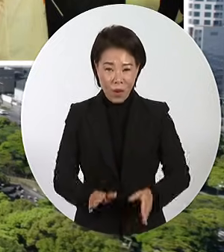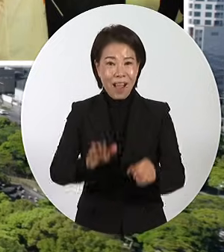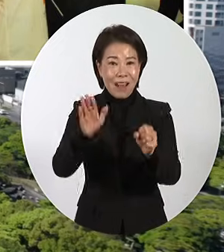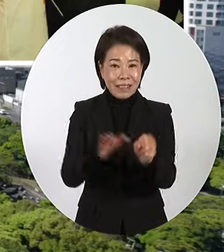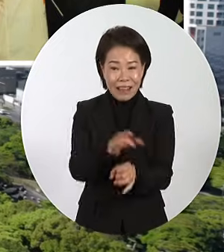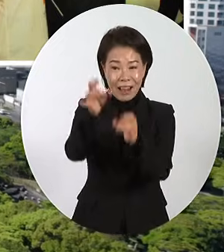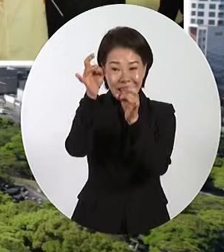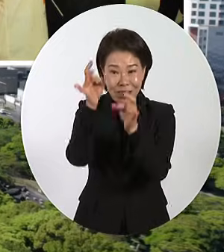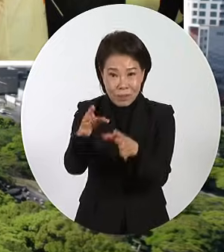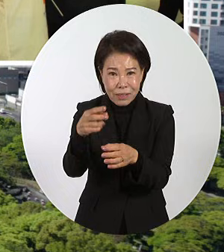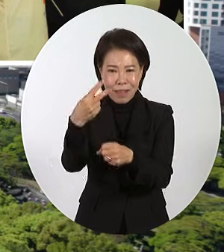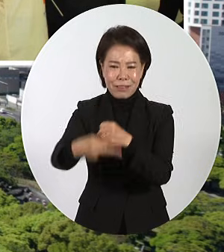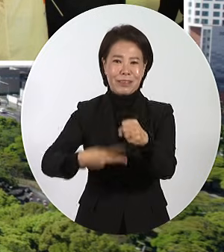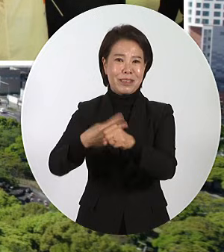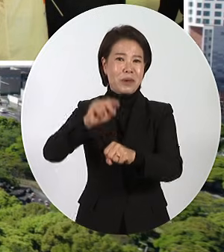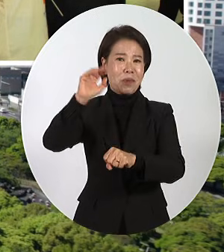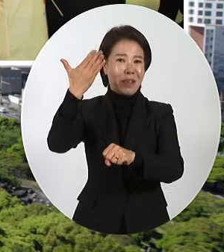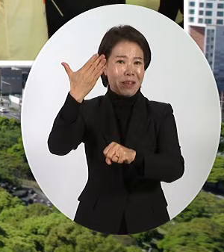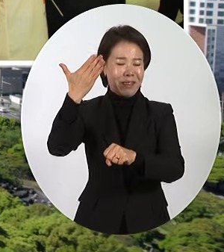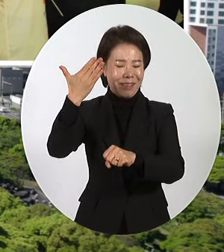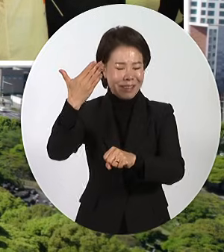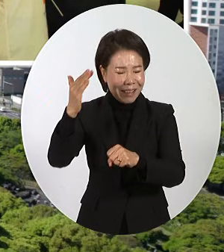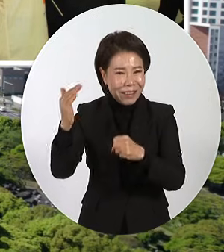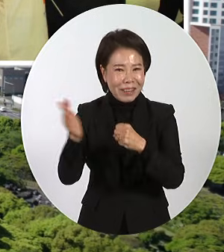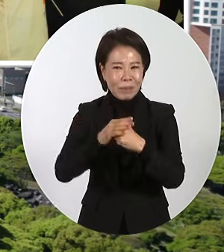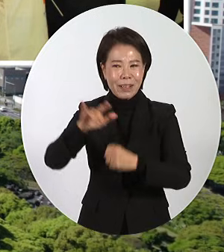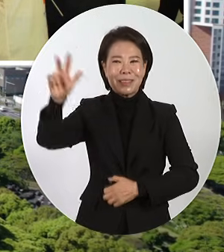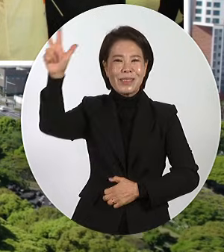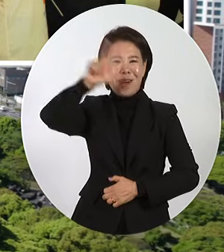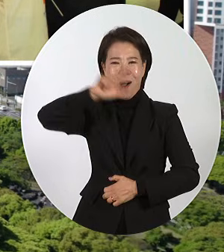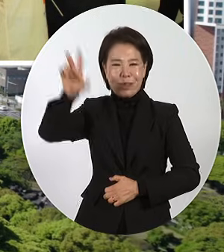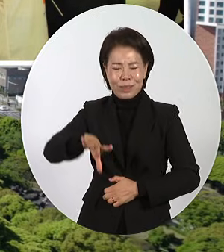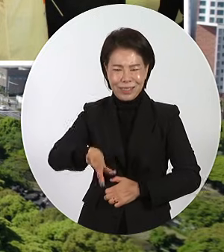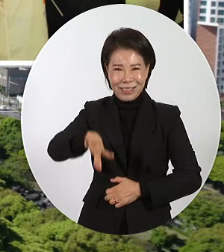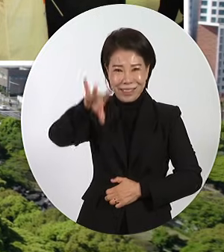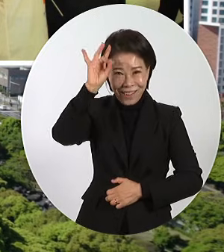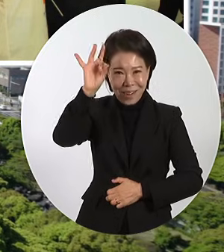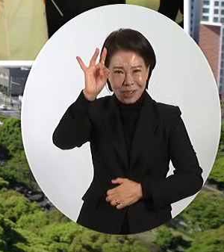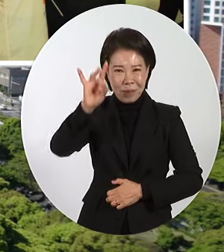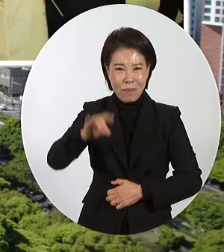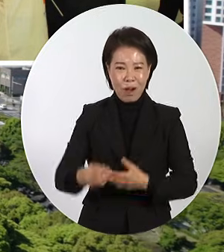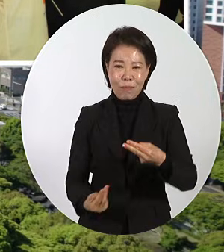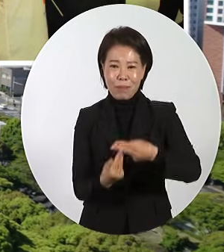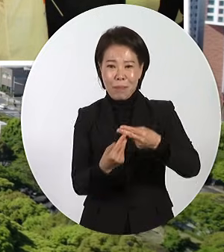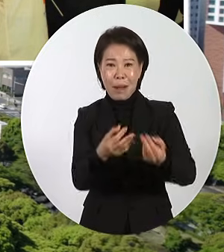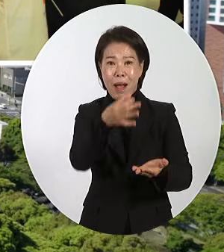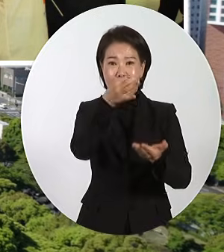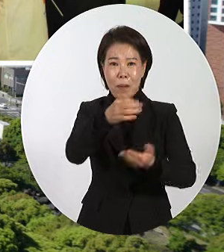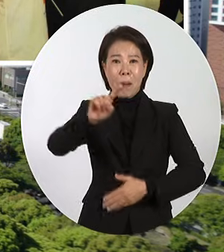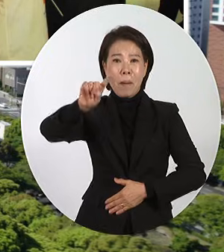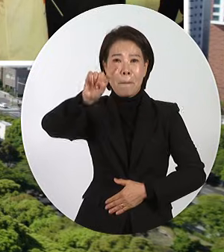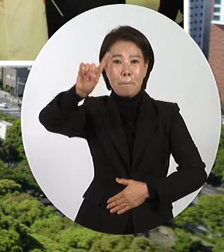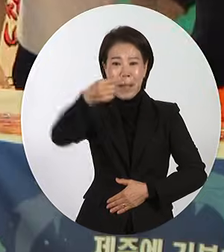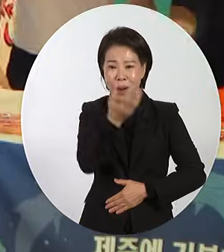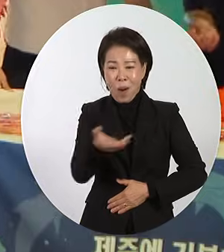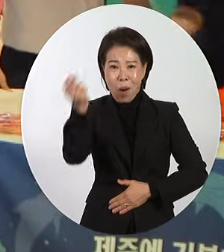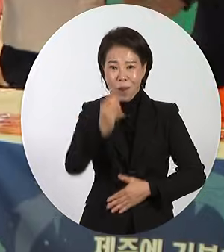고향사랑 기부제 시행 2년 11개월 만에 전국 최초로 누적 모금액 100억 원을 돌파했습니다.